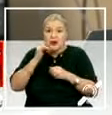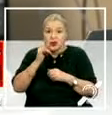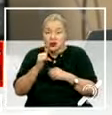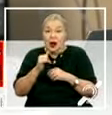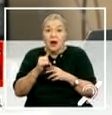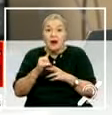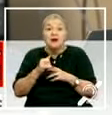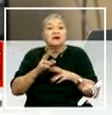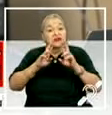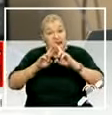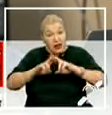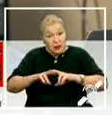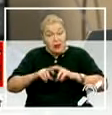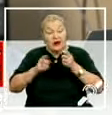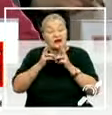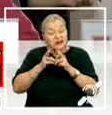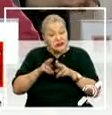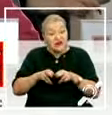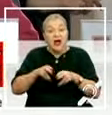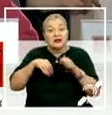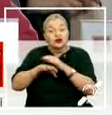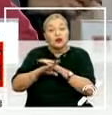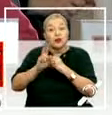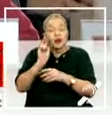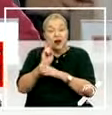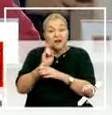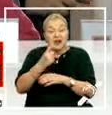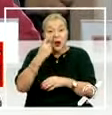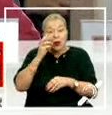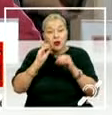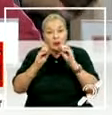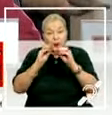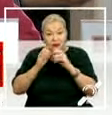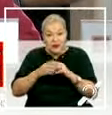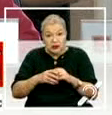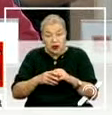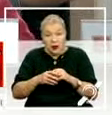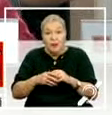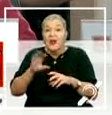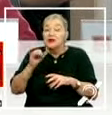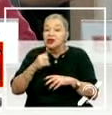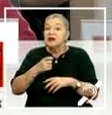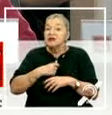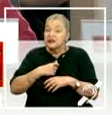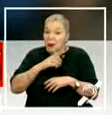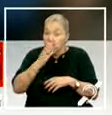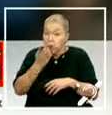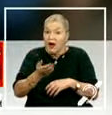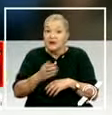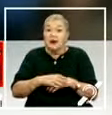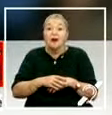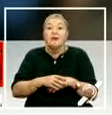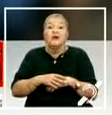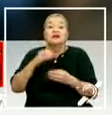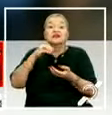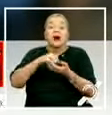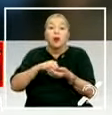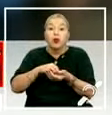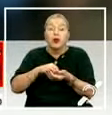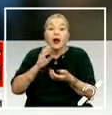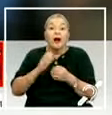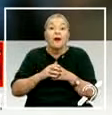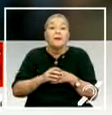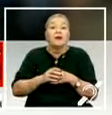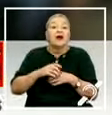rămân sub supravegherea unui cadru didactic inclusiv despre posibilitatea de instalare și